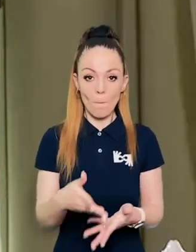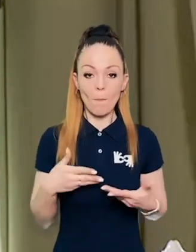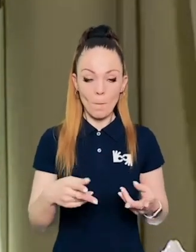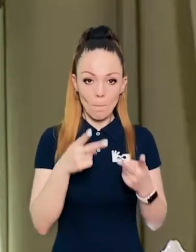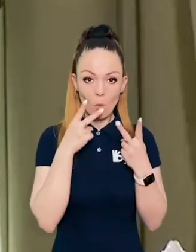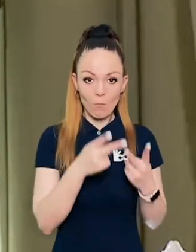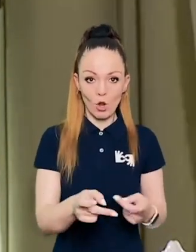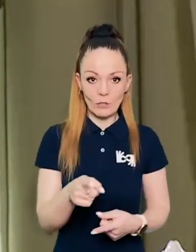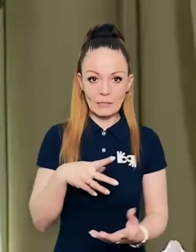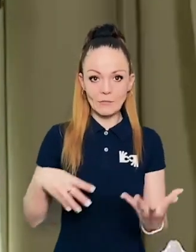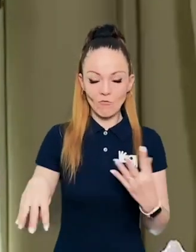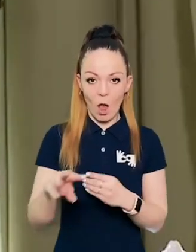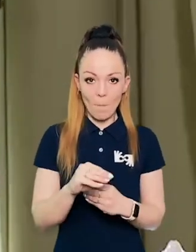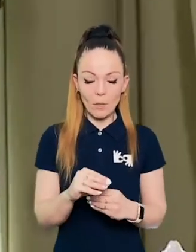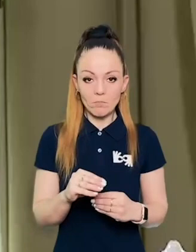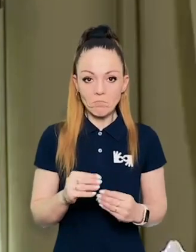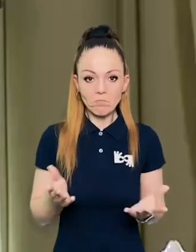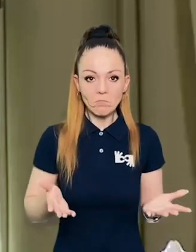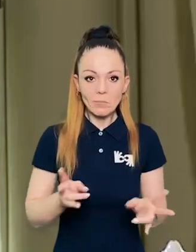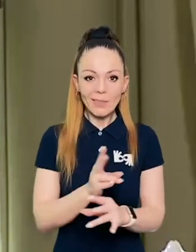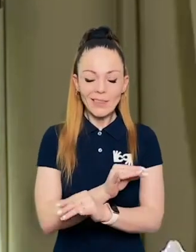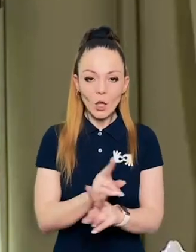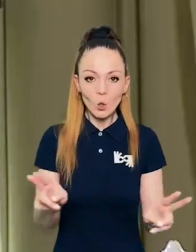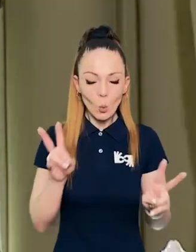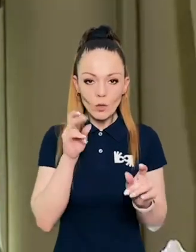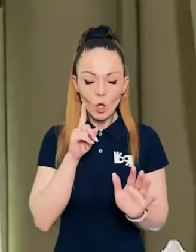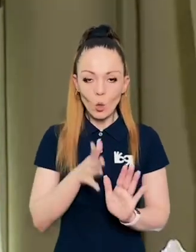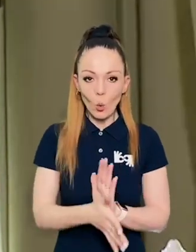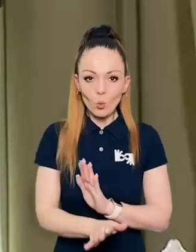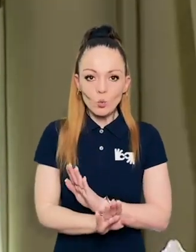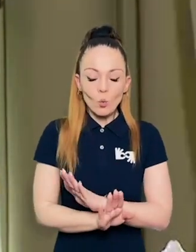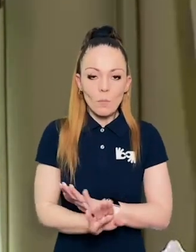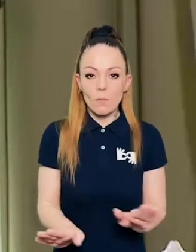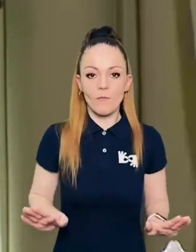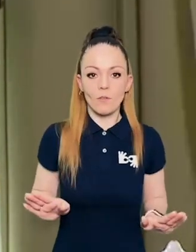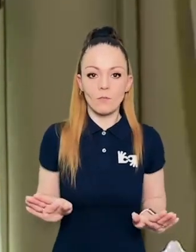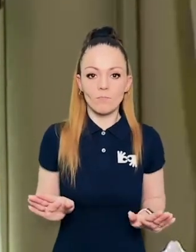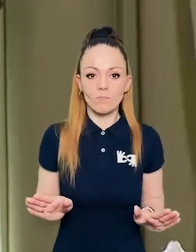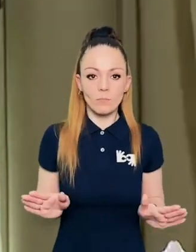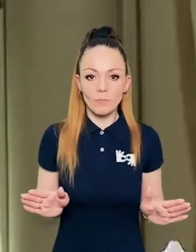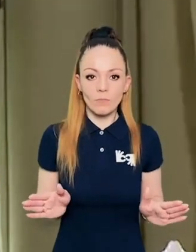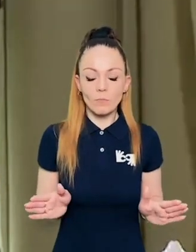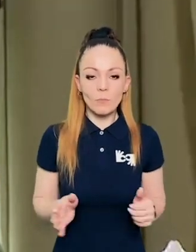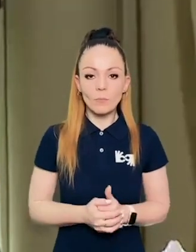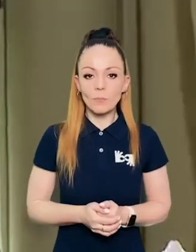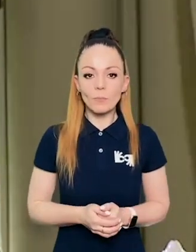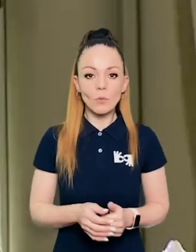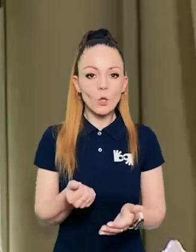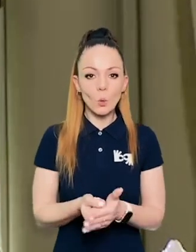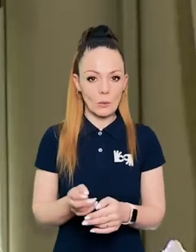того, результат чого ми побачили з вами, ніхто не розумів.